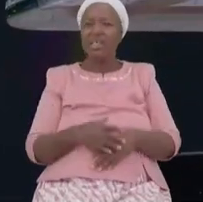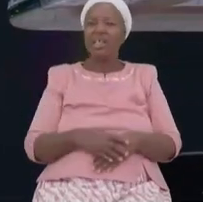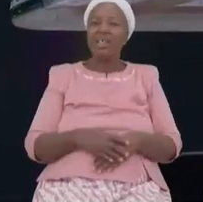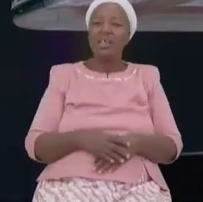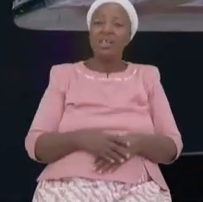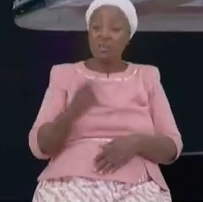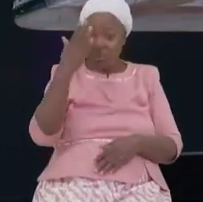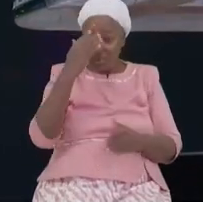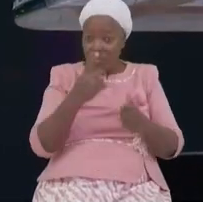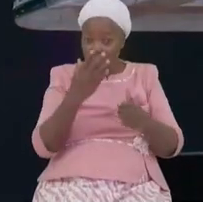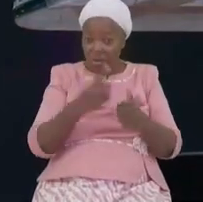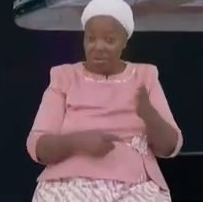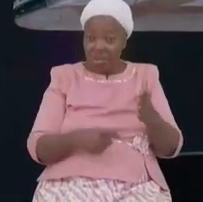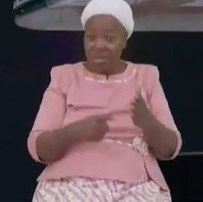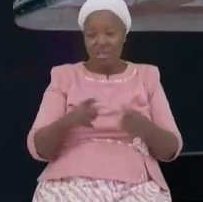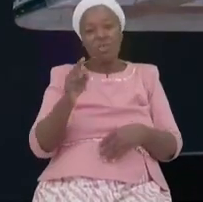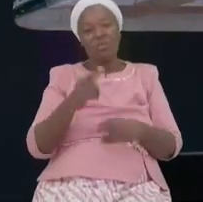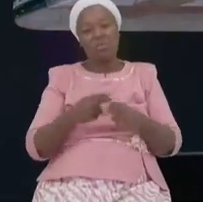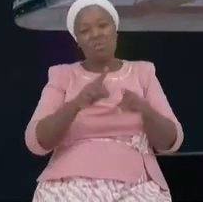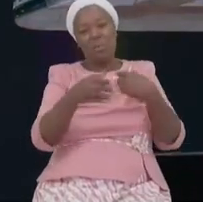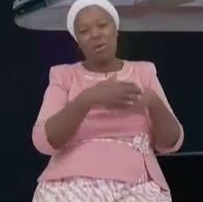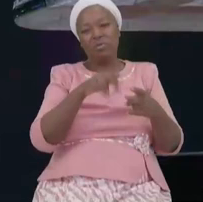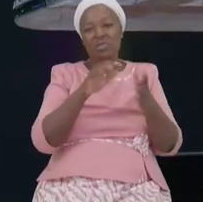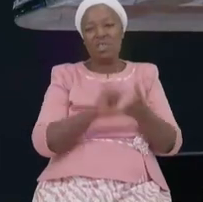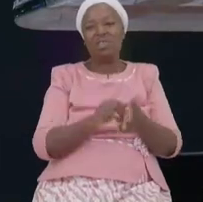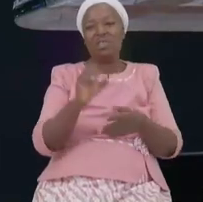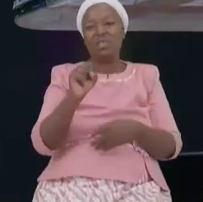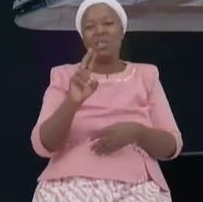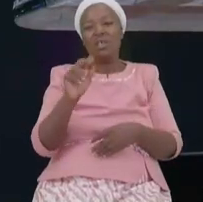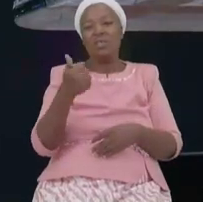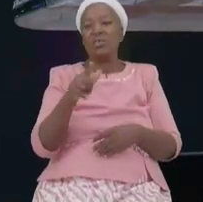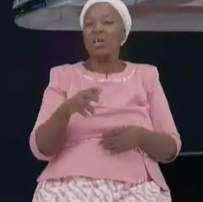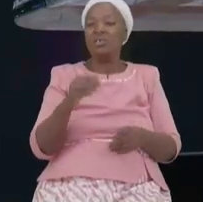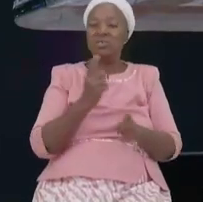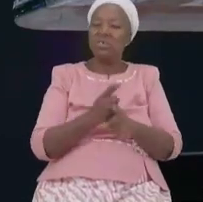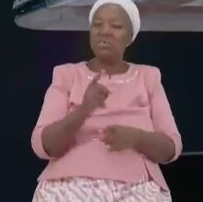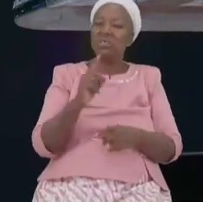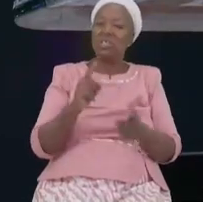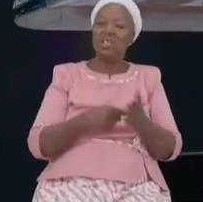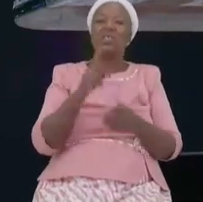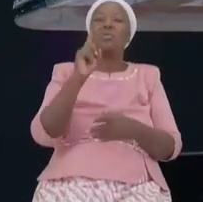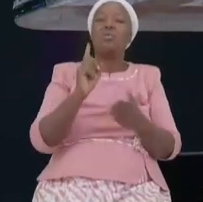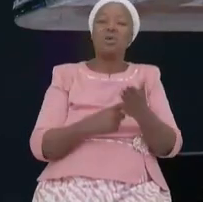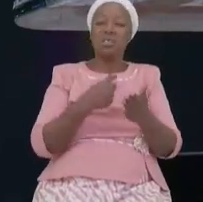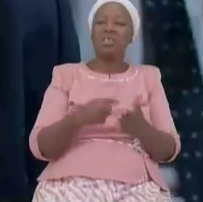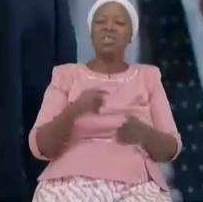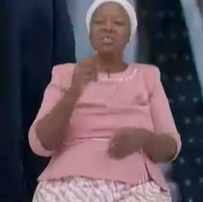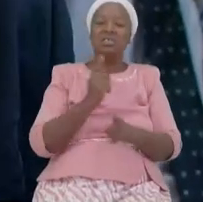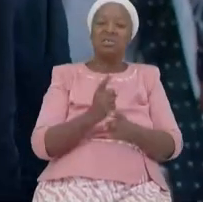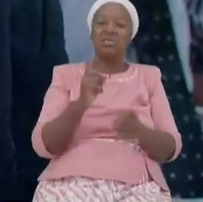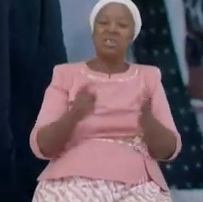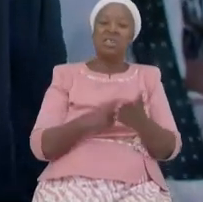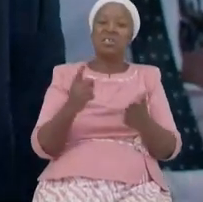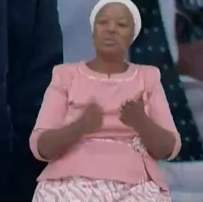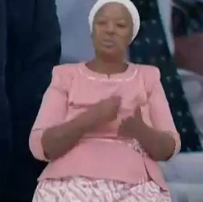Ah, cette fois, je vais prendre une seule fois seulement. Après ça, une seule fois encore. Après ça,